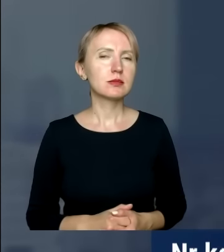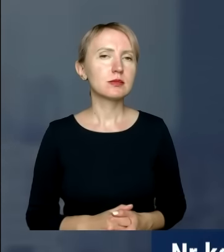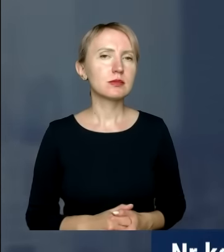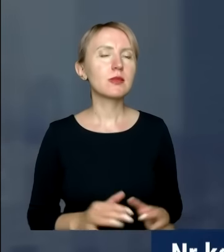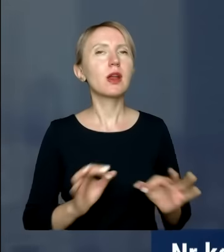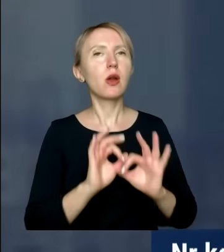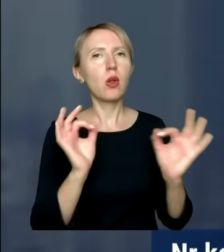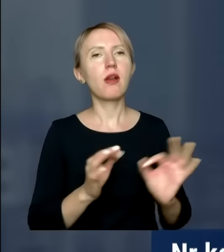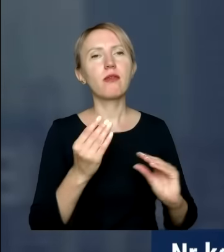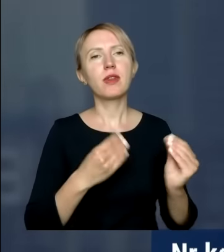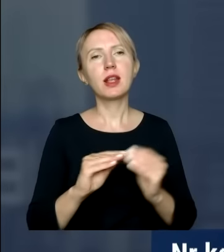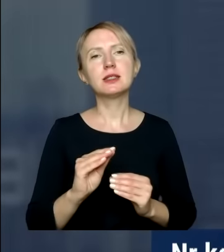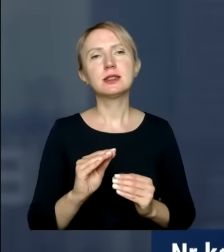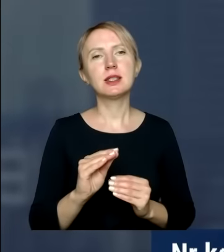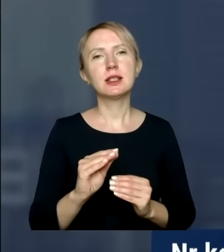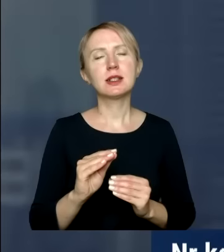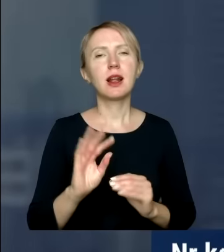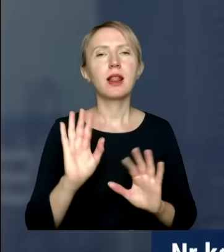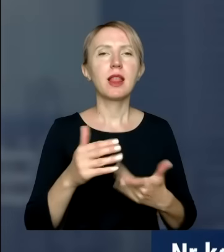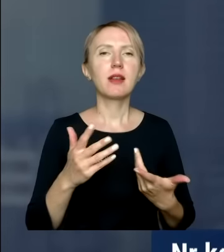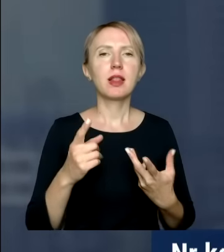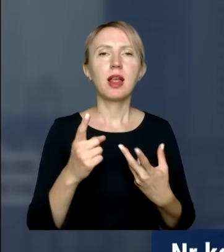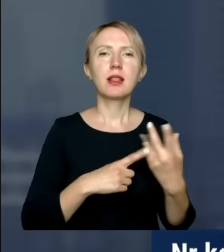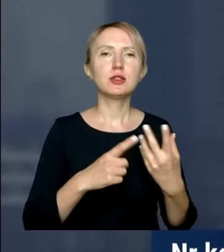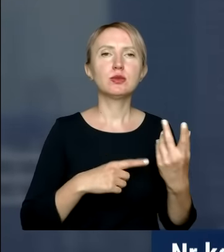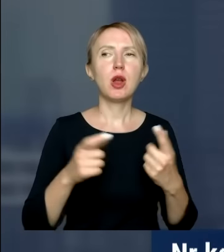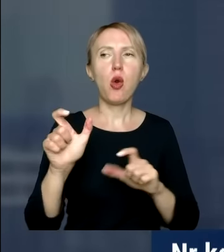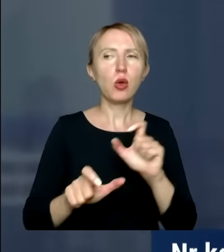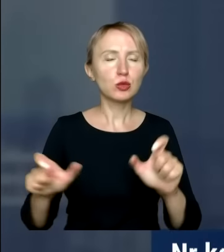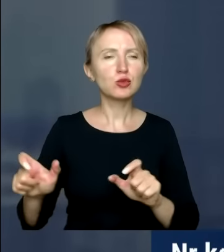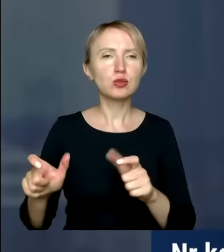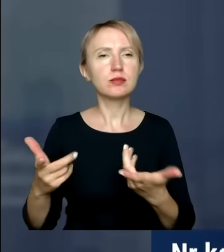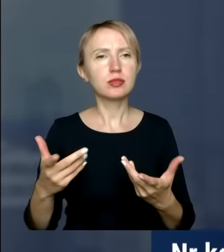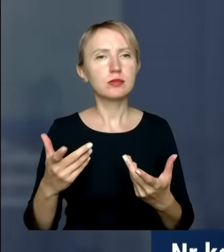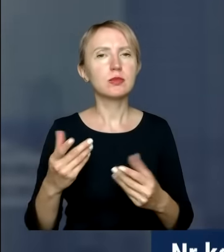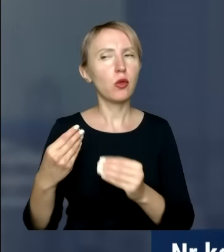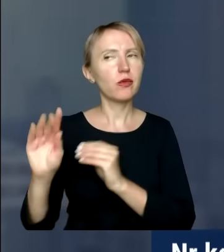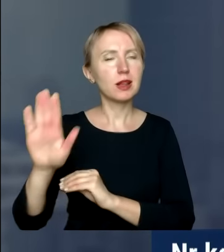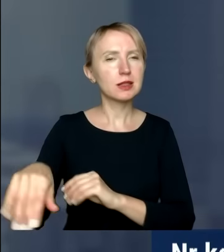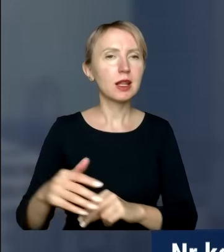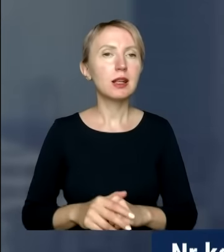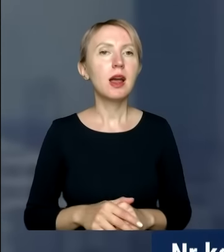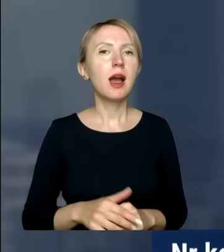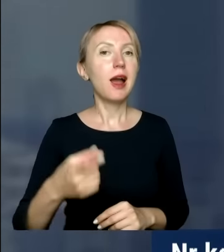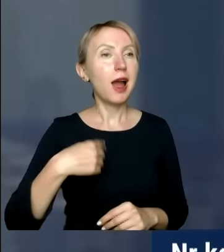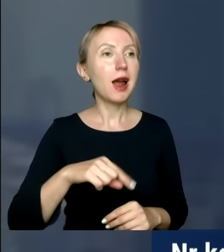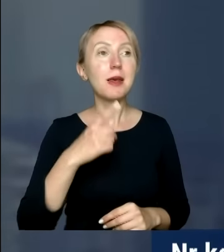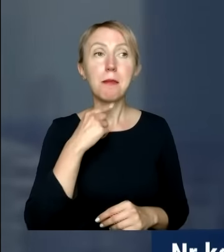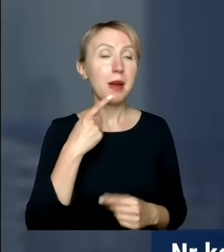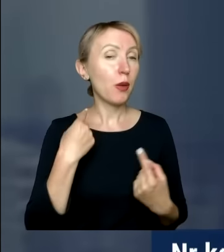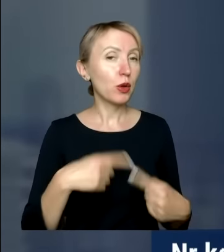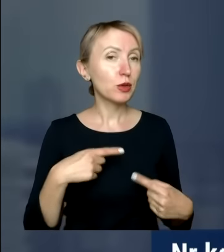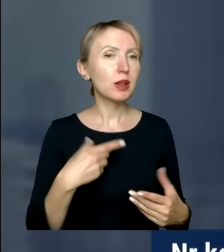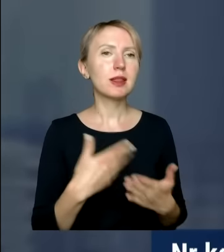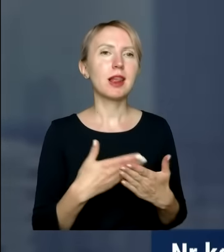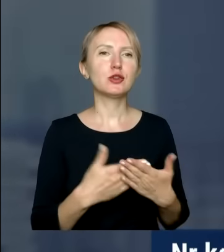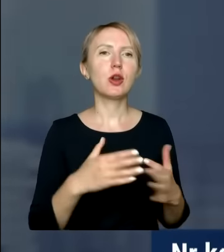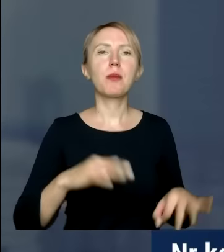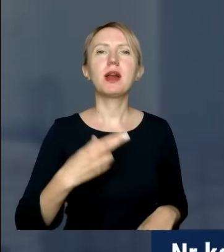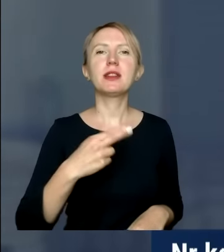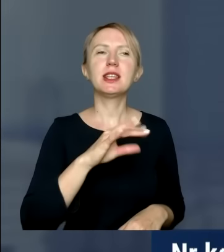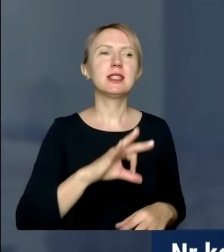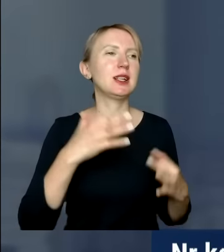więcej Nawet pomijając liczbę tej reprezentacji i tak dalej no więcej no ale my też wcale nie mało Dlaczego pan nitras